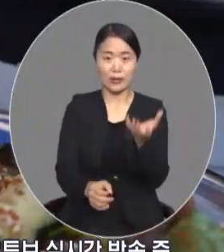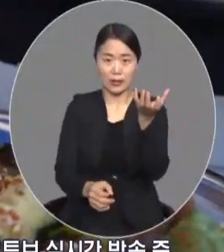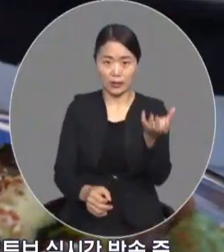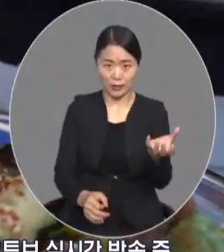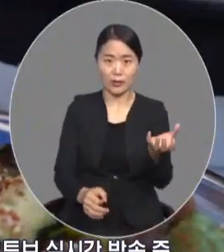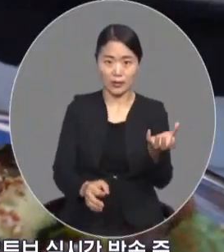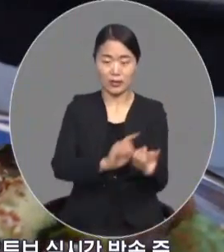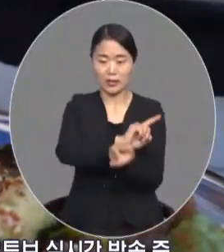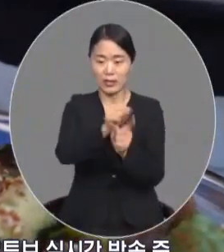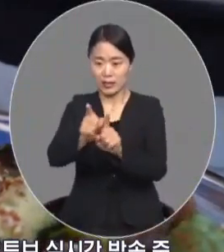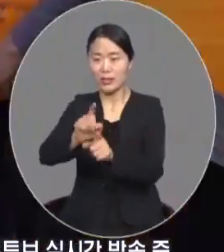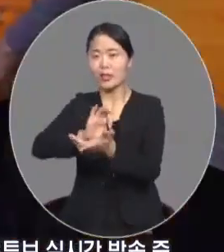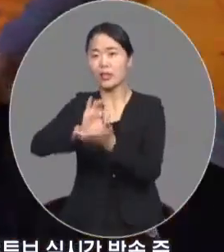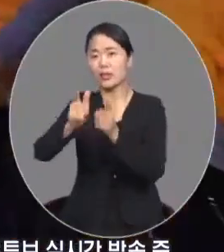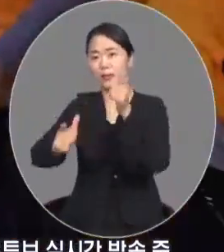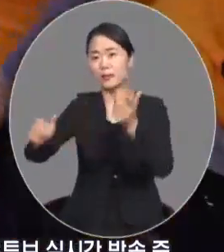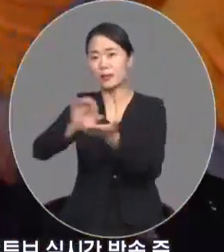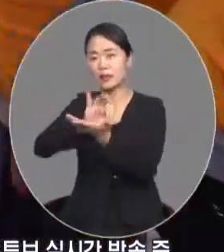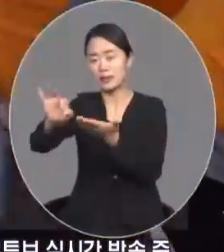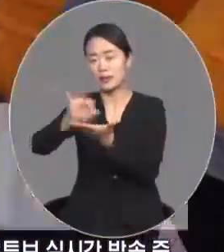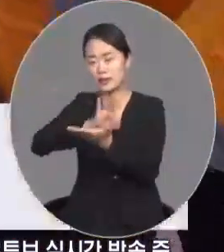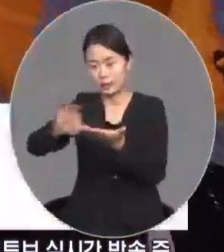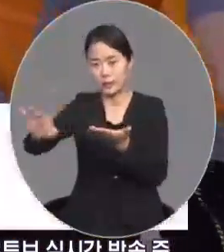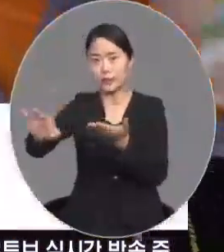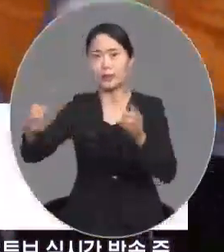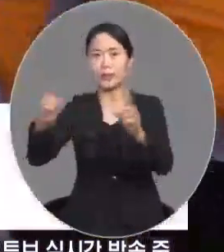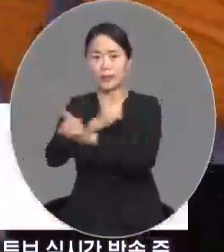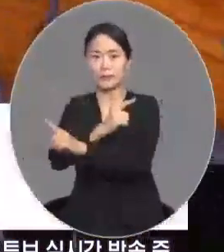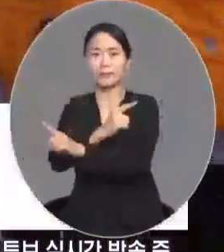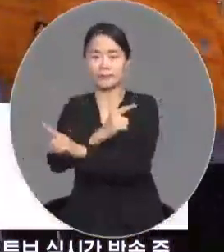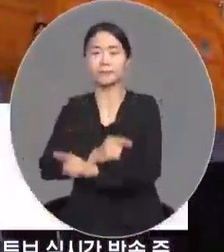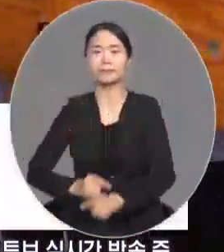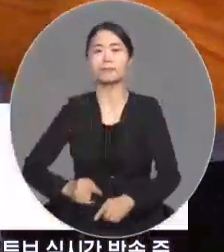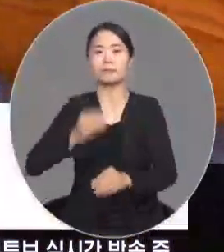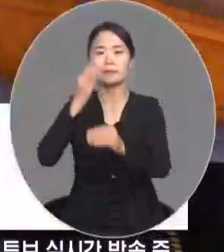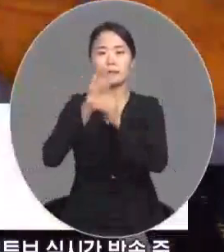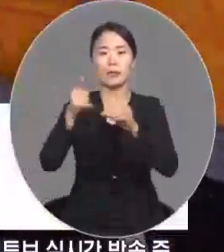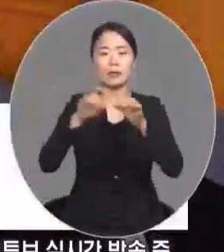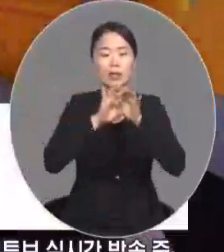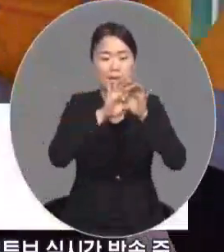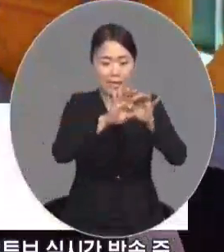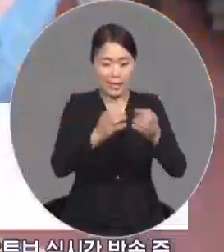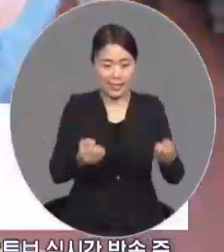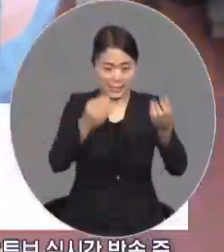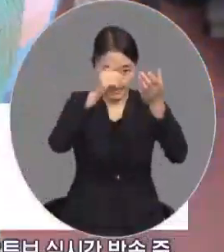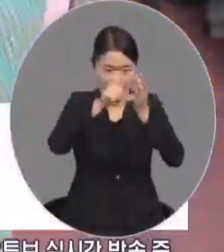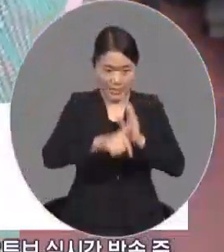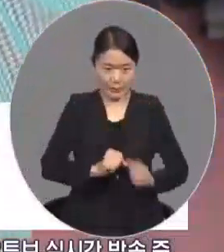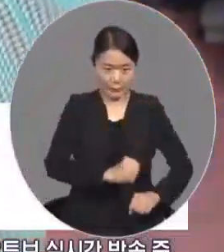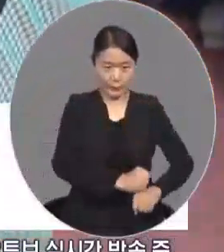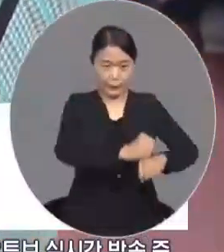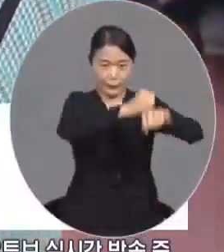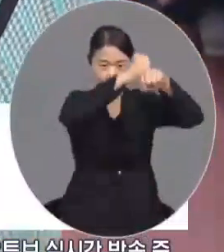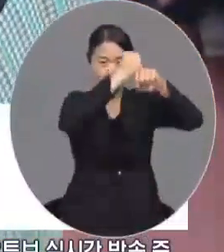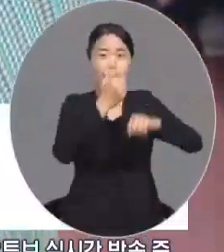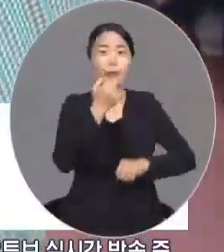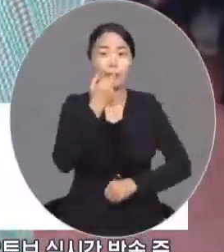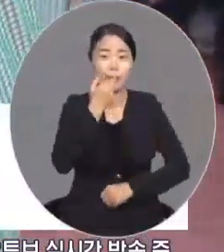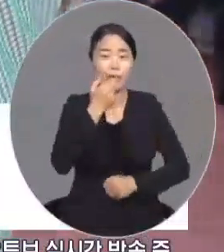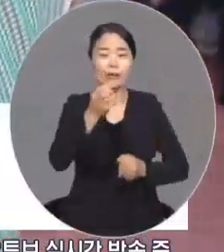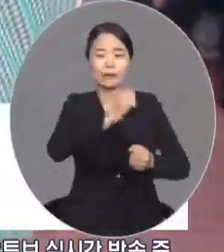도두리 컵이 쓰이고 있습니다 각종 행사 때마다 산더미처럼 쌓이는 플라스틱 쓰레기를 줄이기